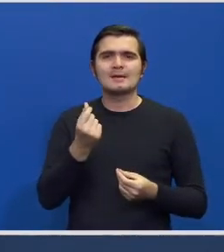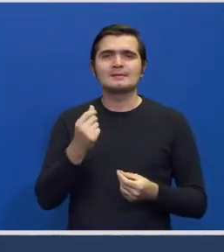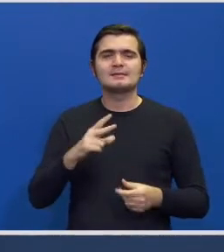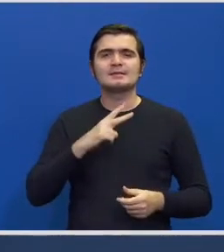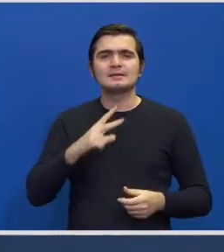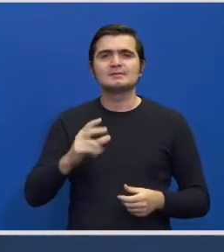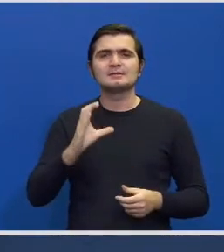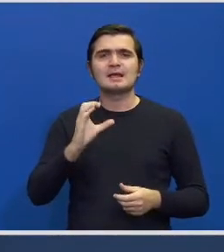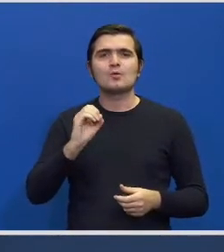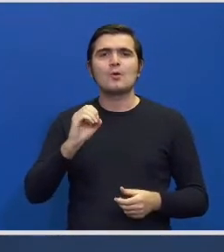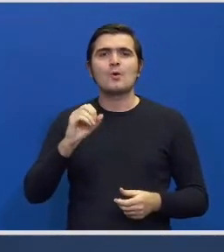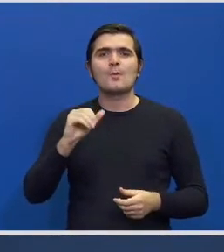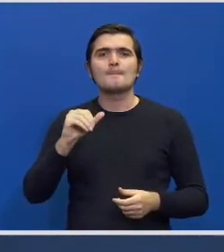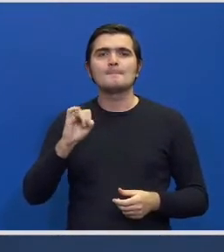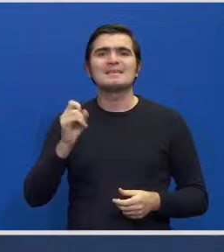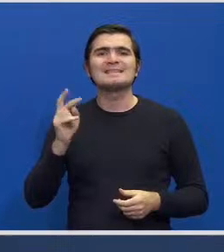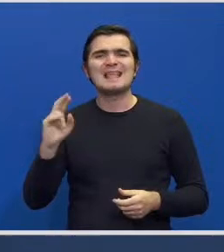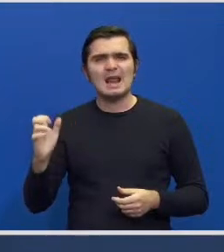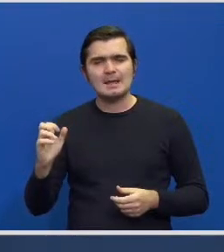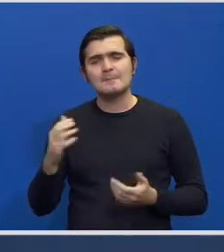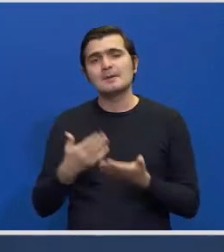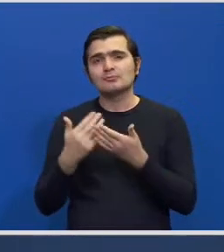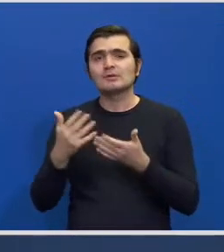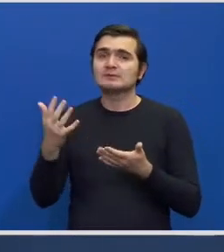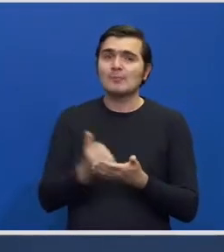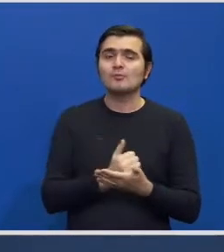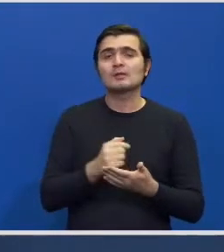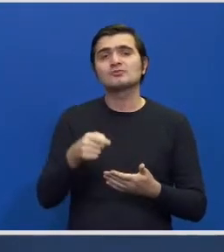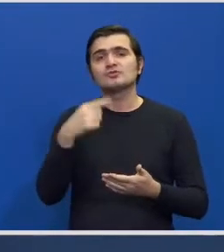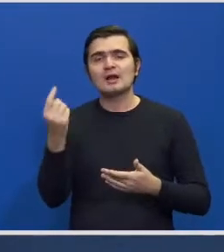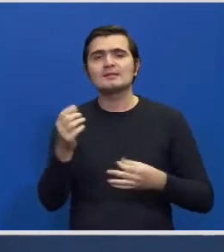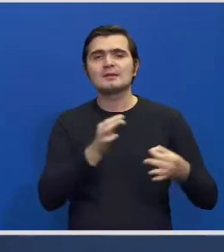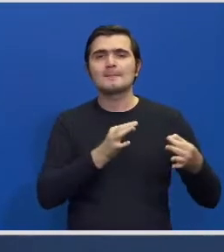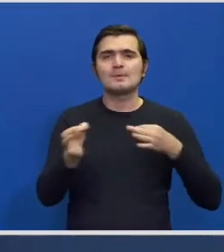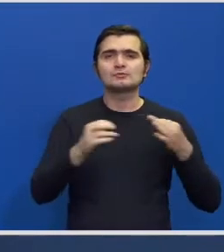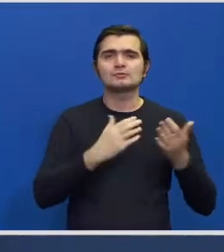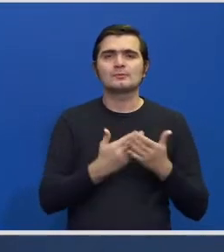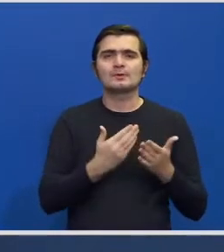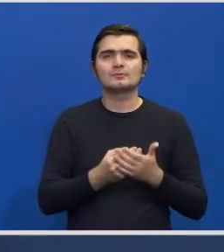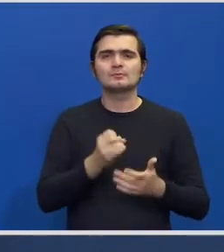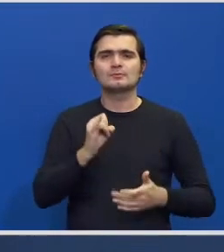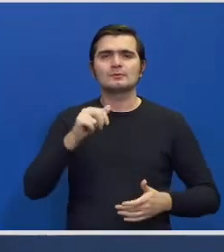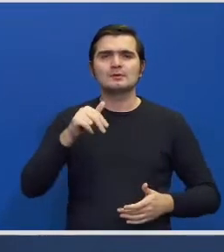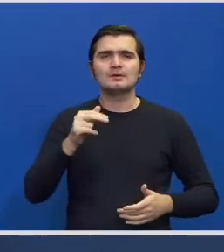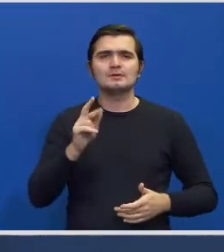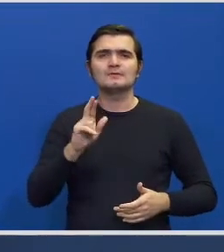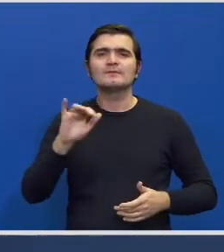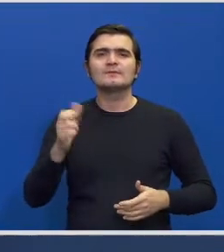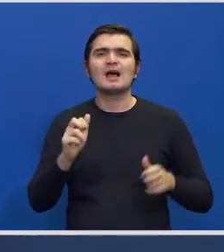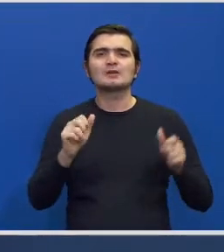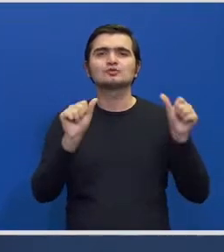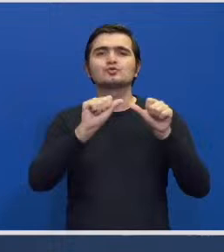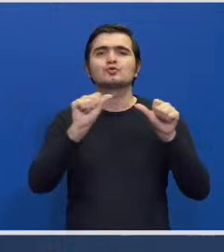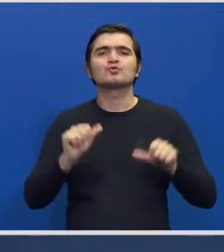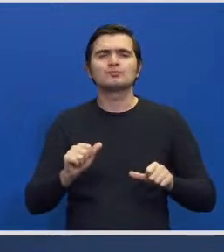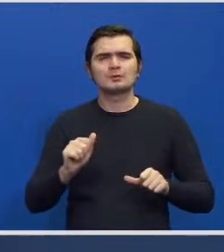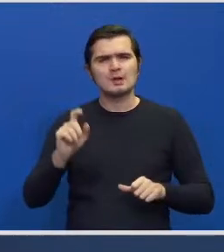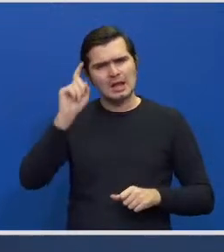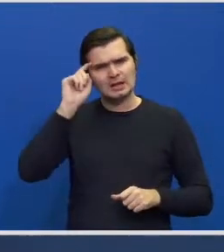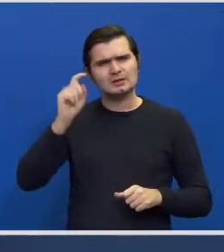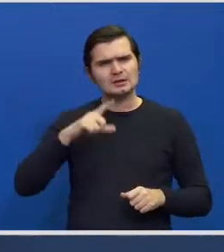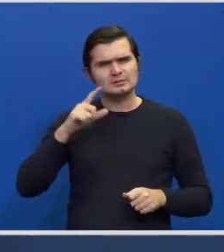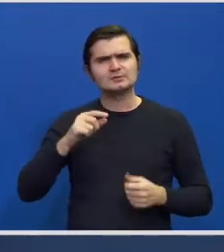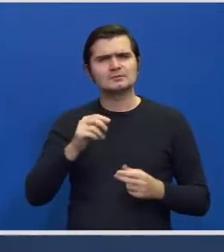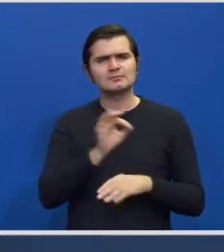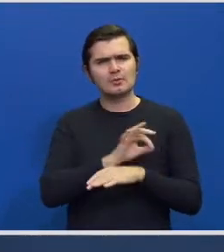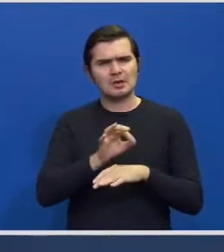decomitere, am mai luat un pachet de măsuri importante care privesc mai ales proiectele de infrastructură,